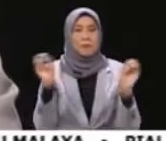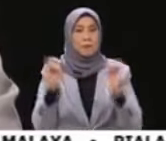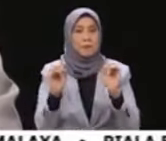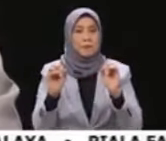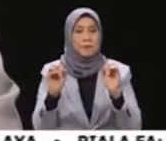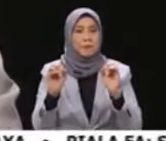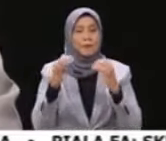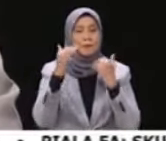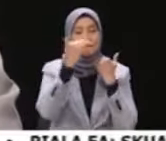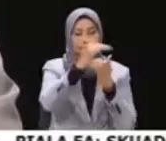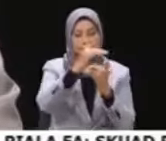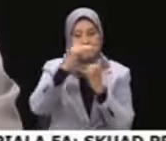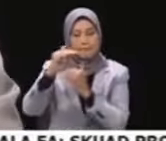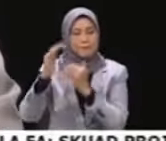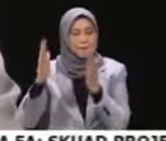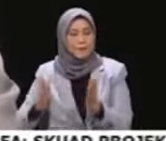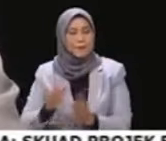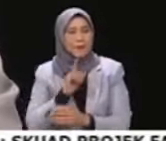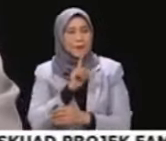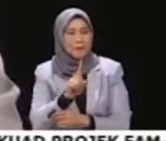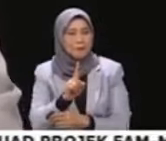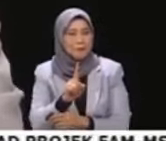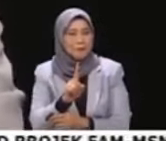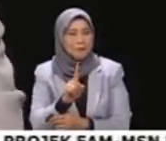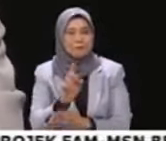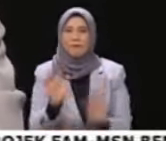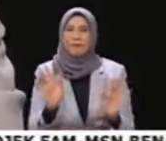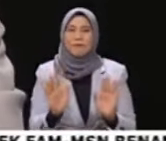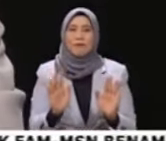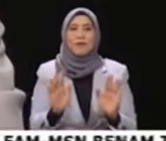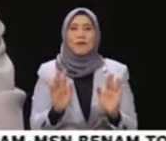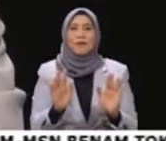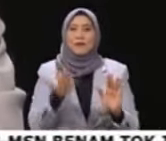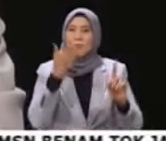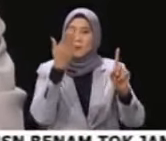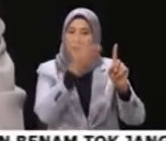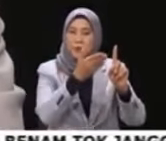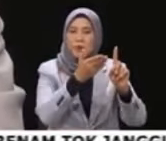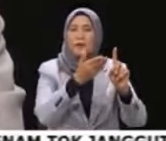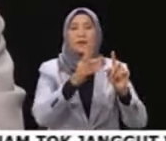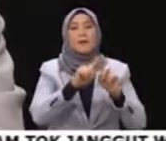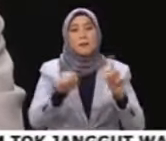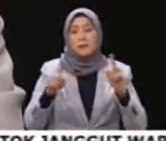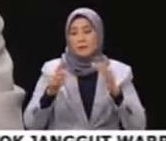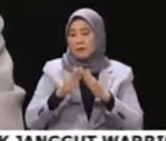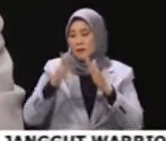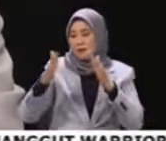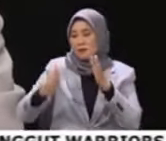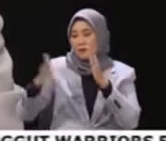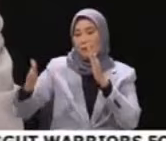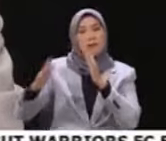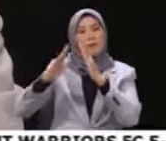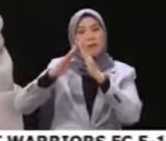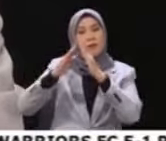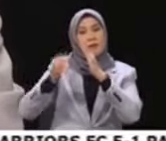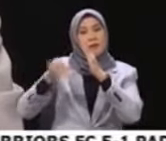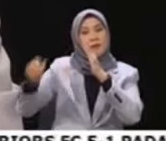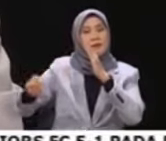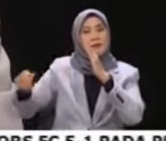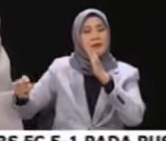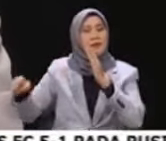kepada orang Islam semata-mata. Ya, kerana kita tahu dalam konteks kejiranan kita sendiri pun,